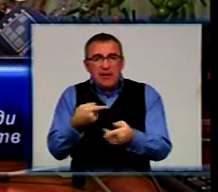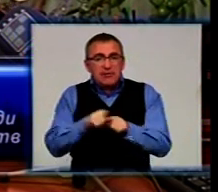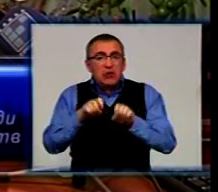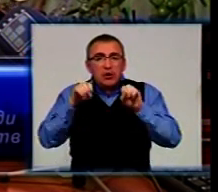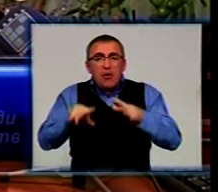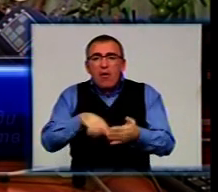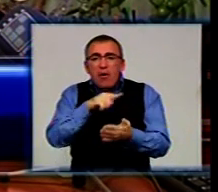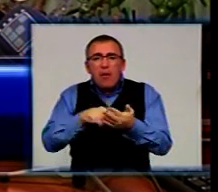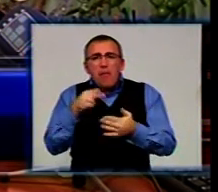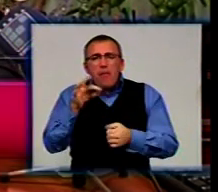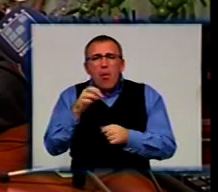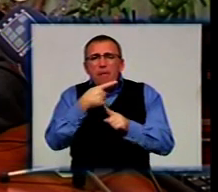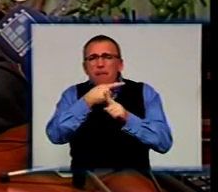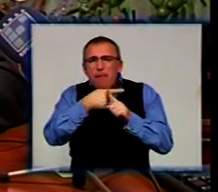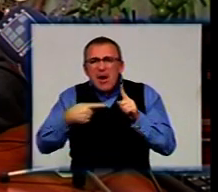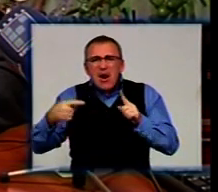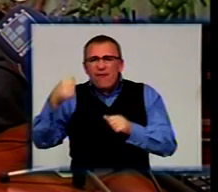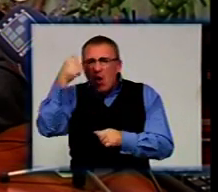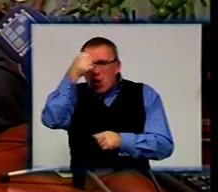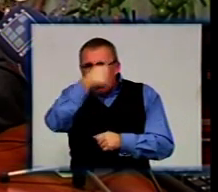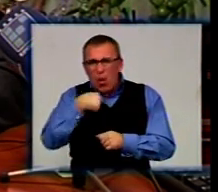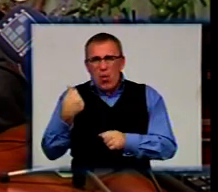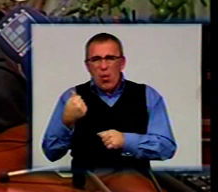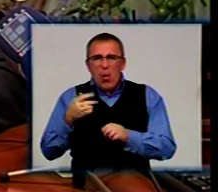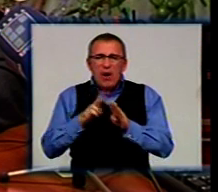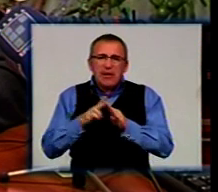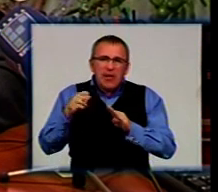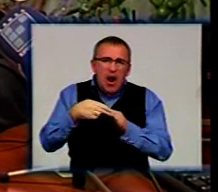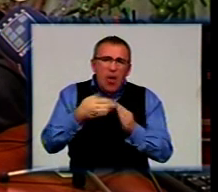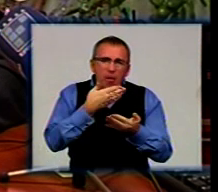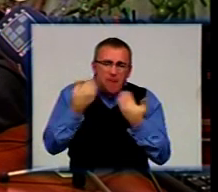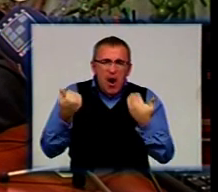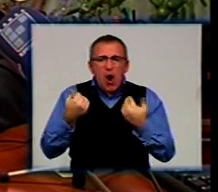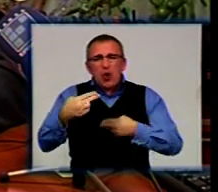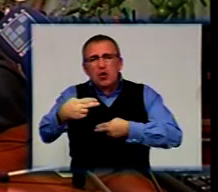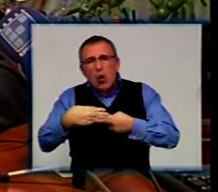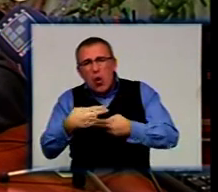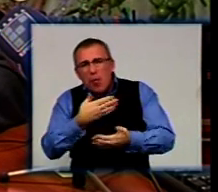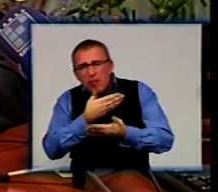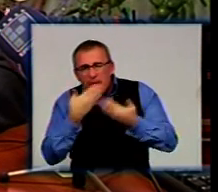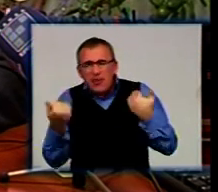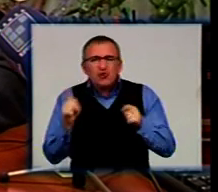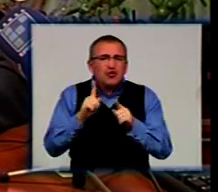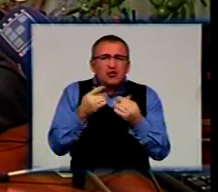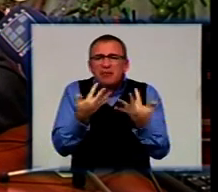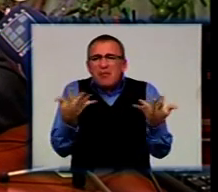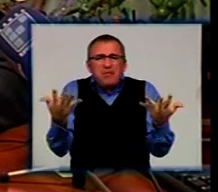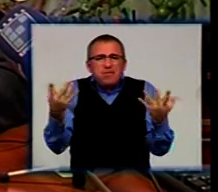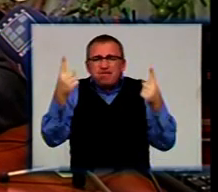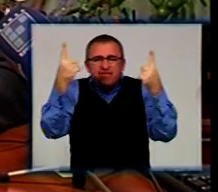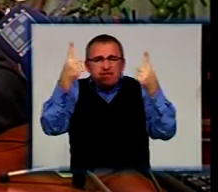ці питання по півроку. То талонів немає, то номерів немає, то ще якогось